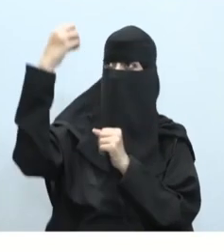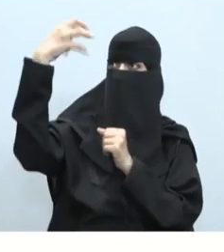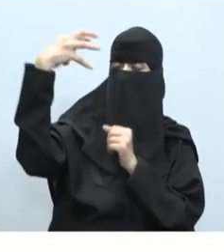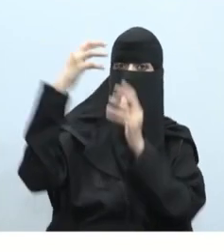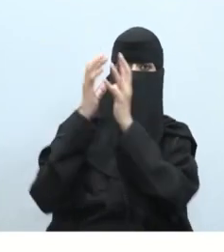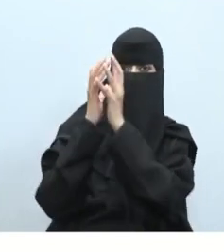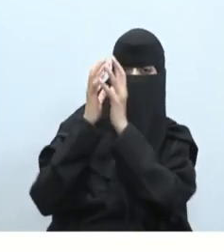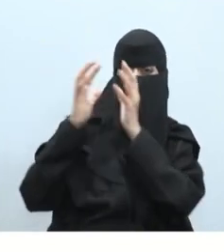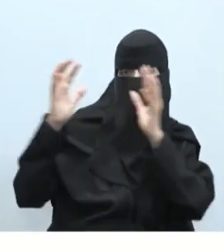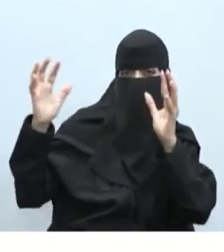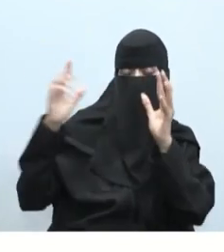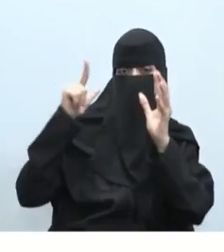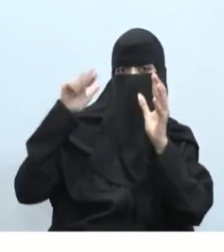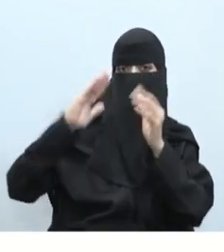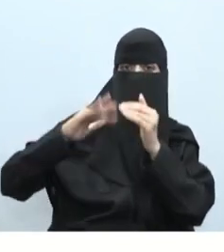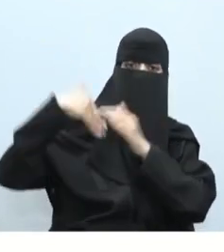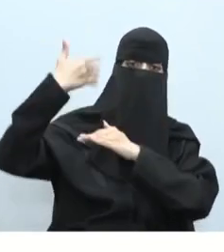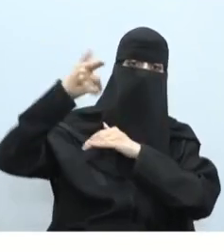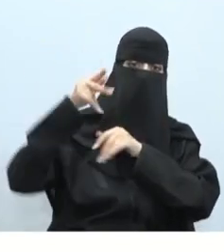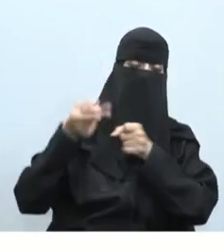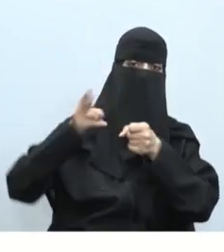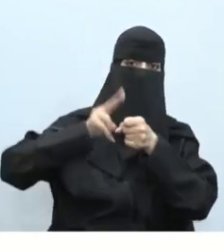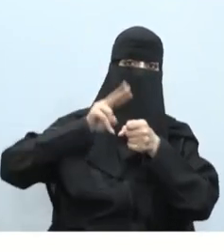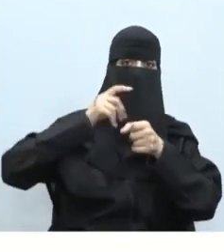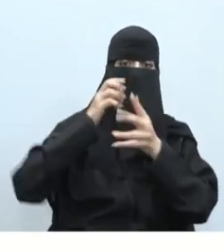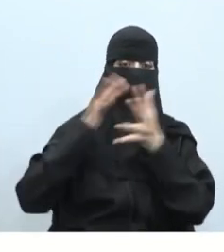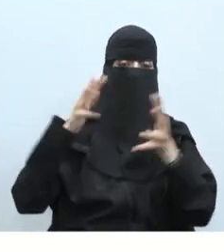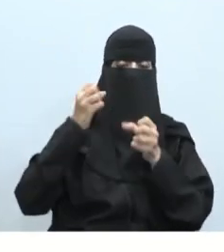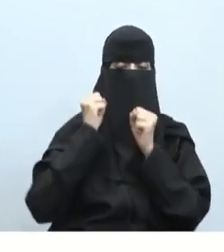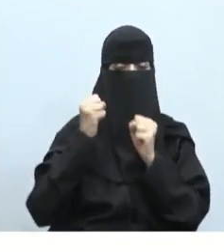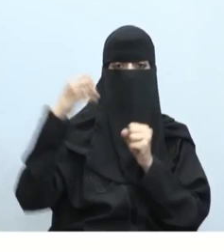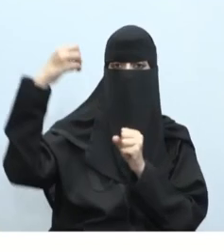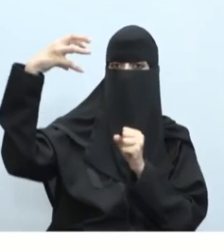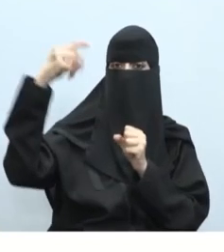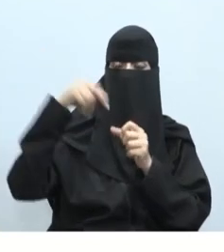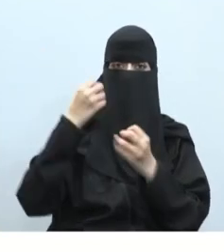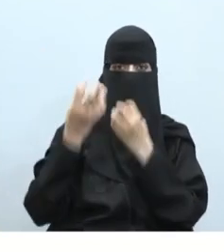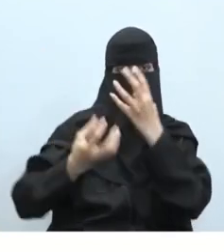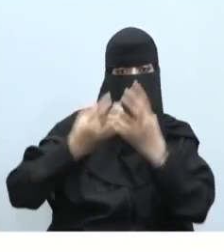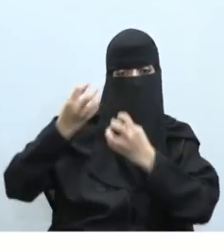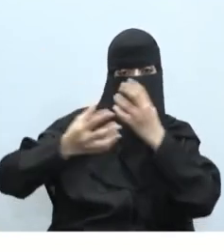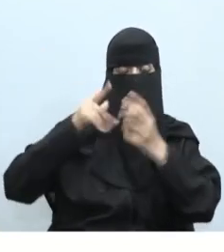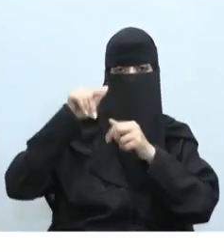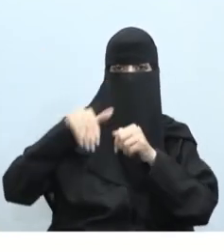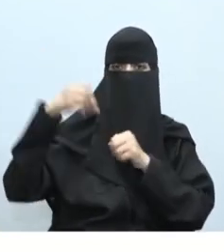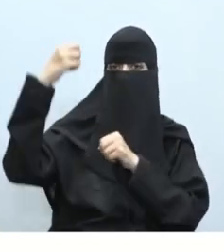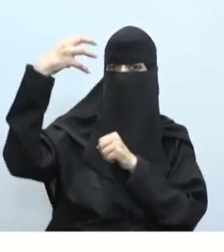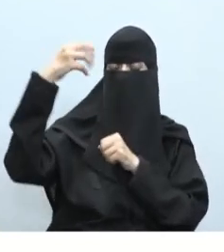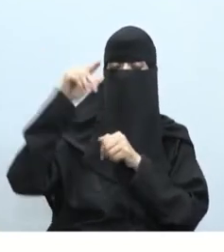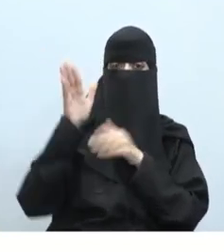الهائل هي تتجاوز بحجمها وقوه لمعانها وقوه احتراقها الشمس